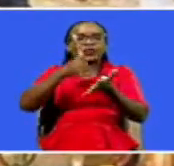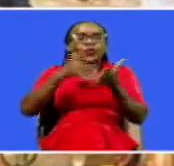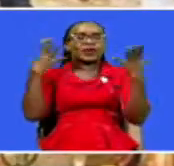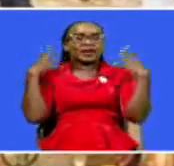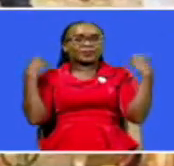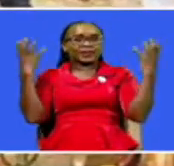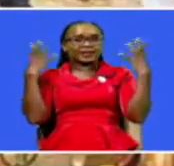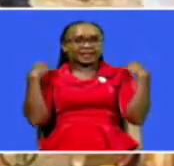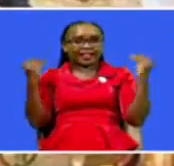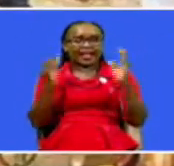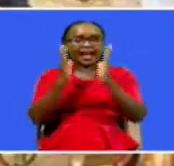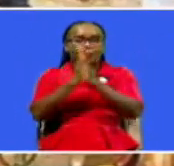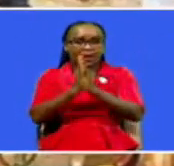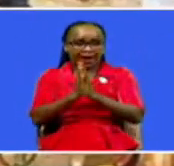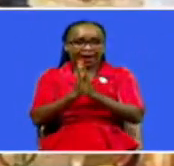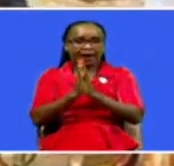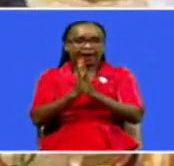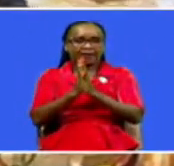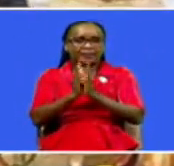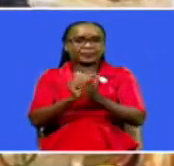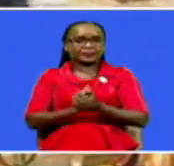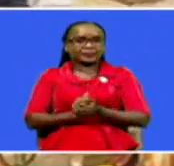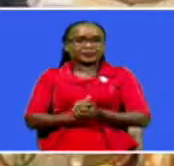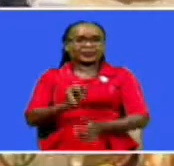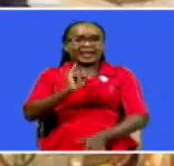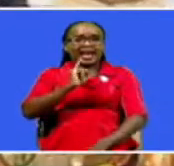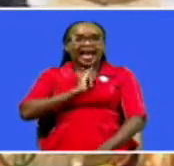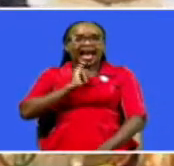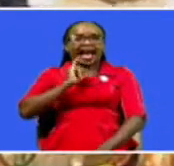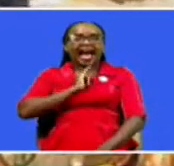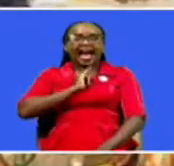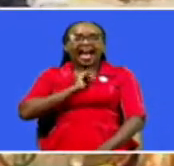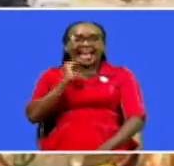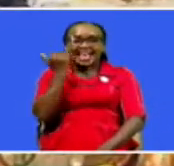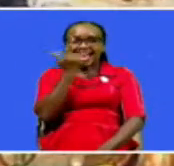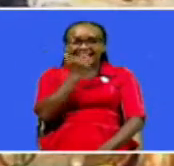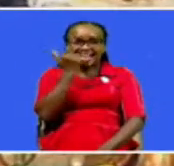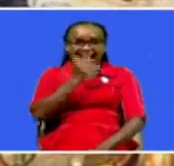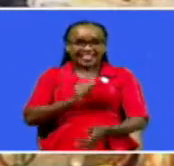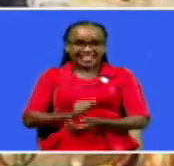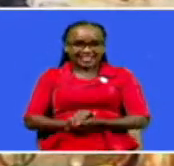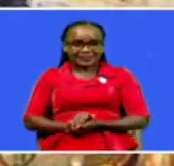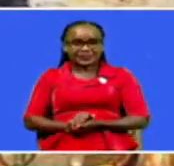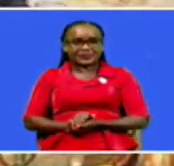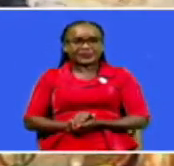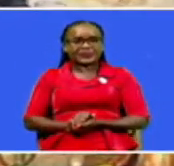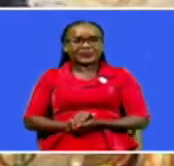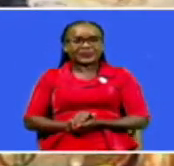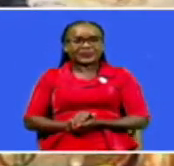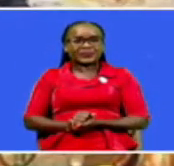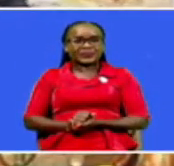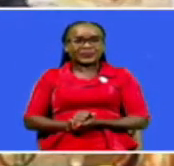mazoezi na maombi. I Rigathi Gachagua,